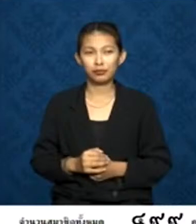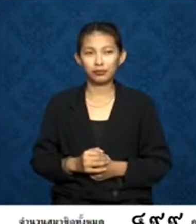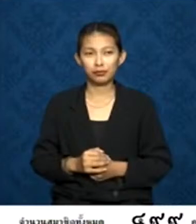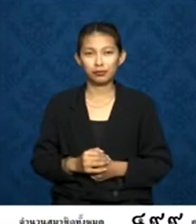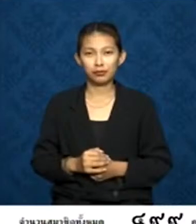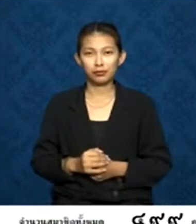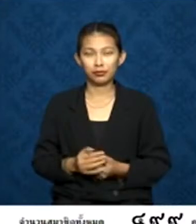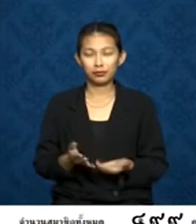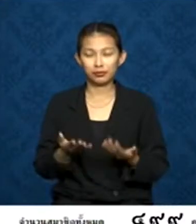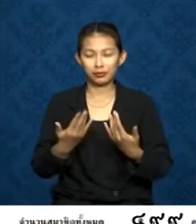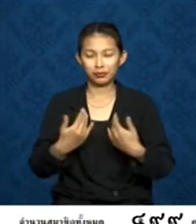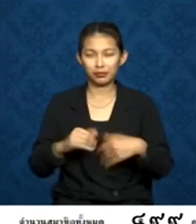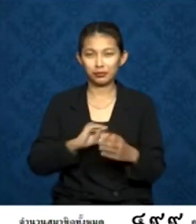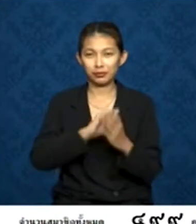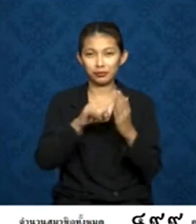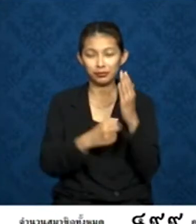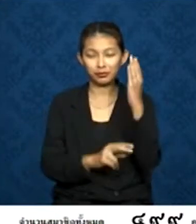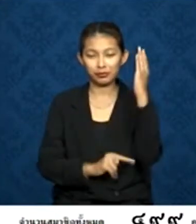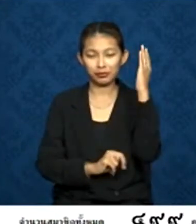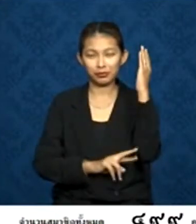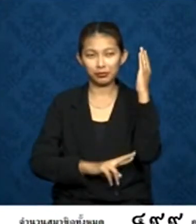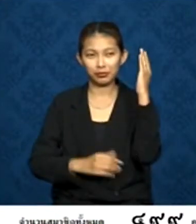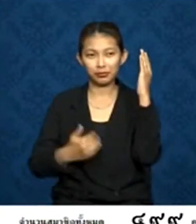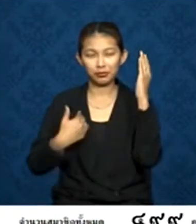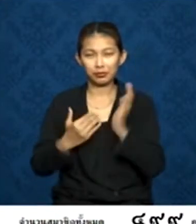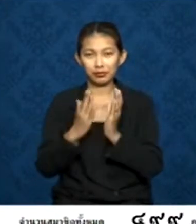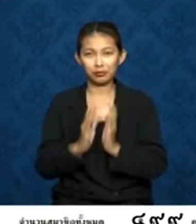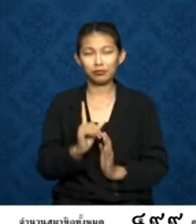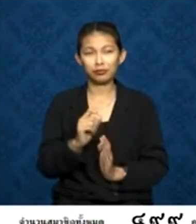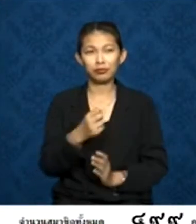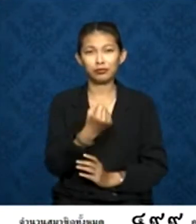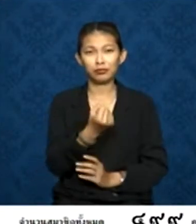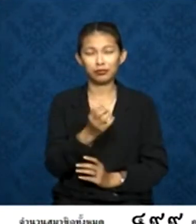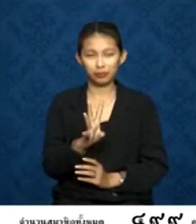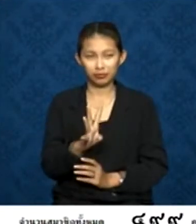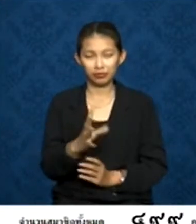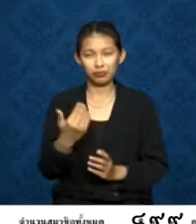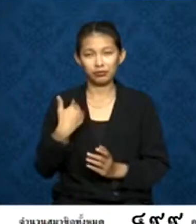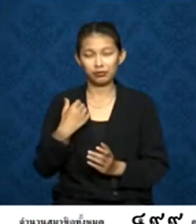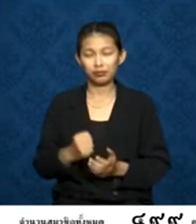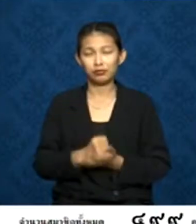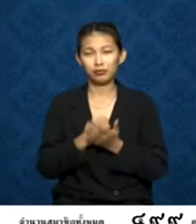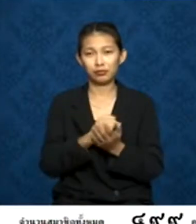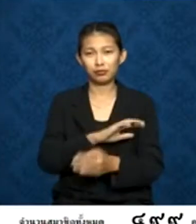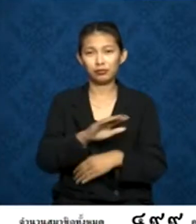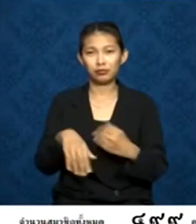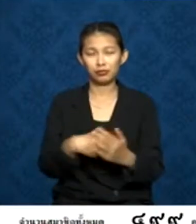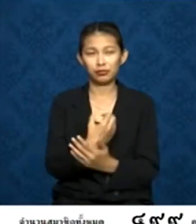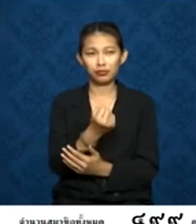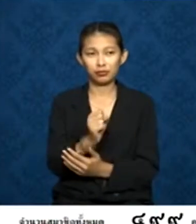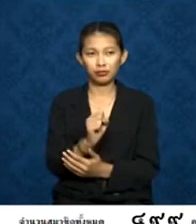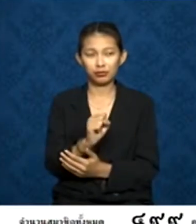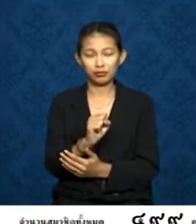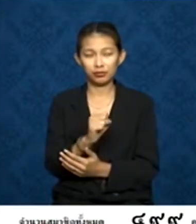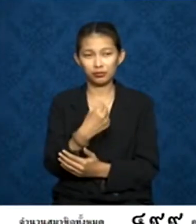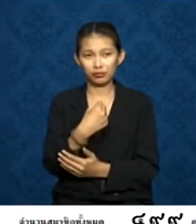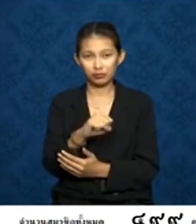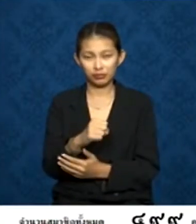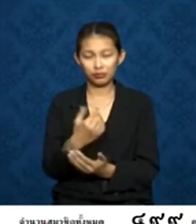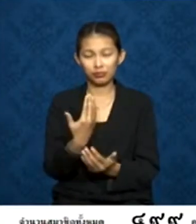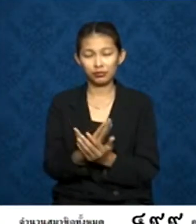่วนของจงหวดหน้าลาที่วาด มีผู้เสียชีวิต 14 ลาย ช่วยเหอไปแล้ว 10 ลายรวมเงิน 38